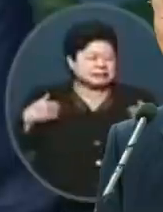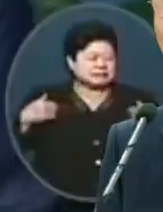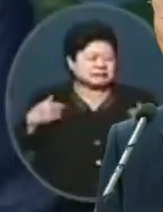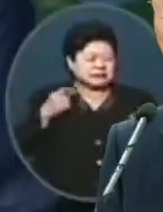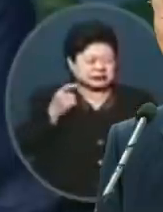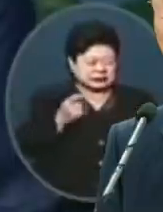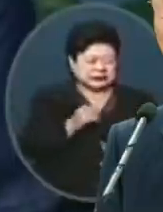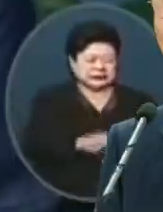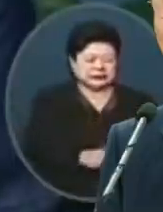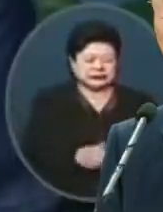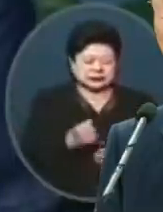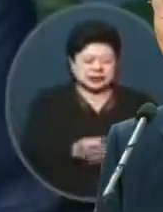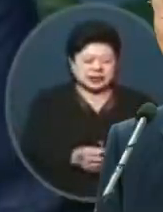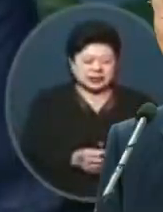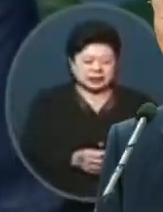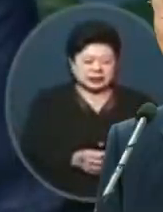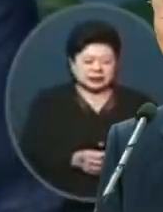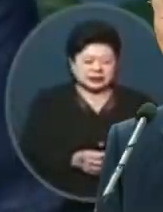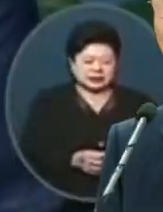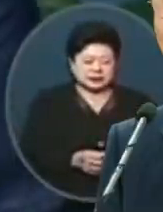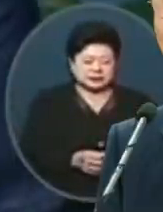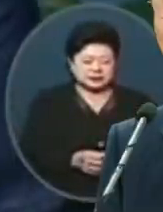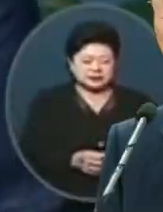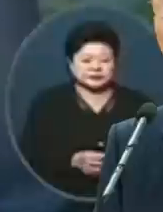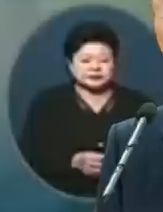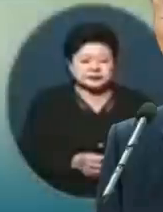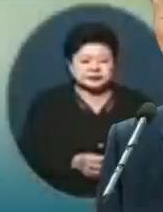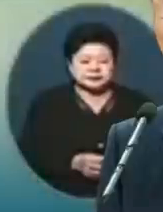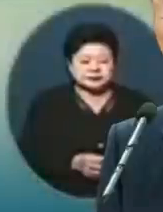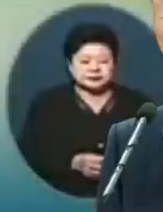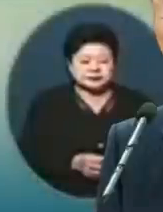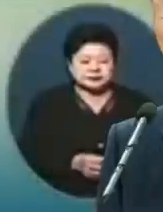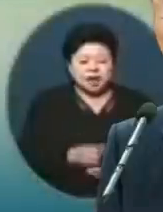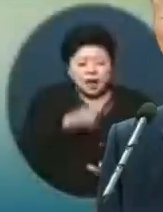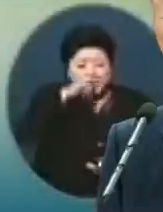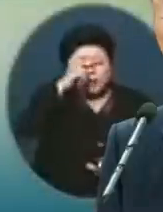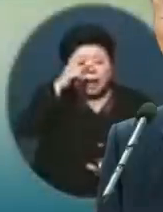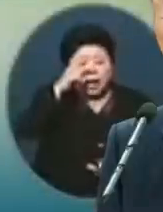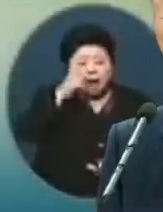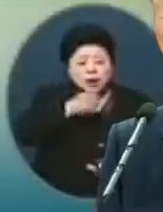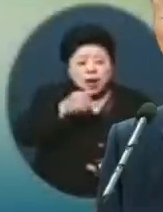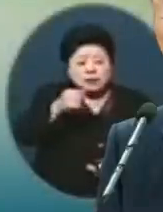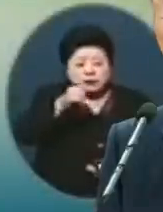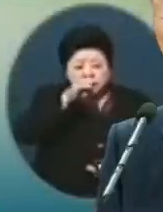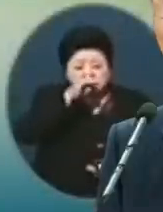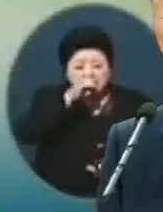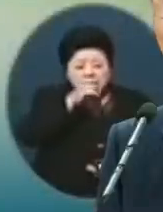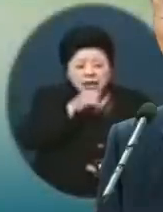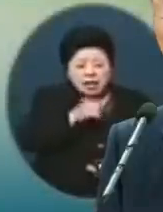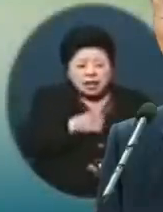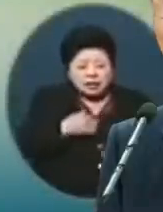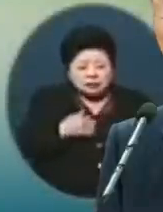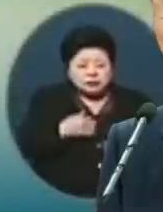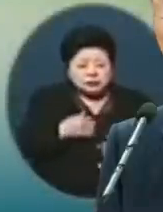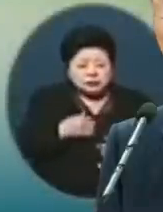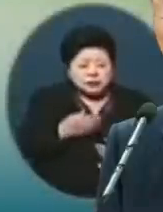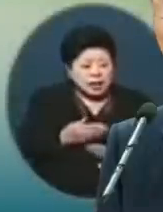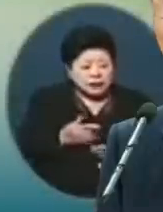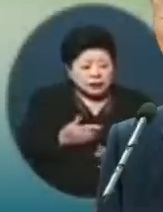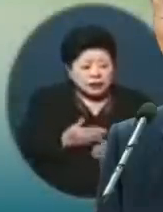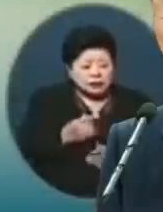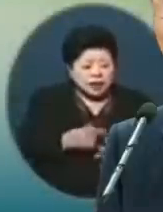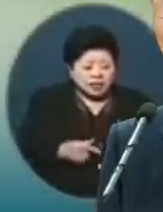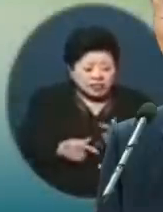것은 C.S. 루이스는 교만은 무엇을 가지고 있다는 데서 쾌감을 얻는 것이 아니라